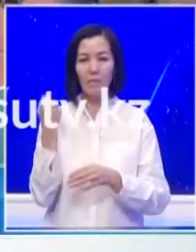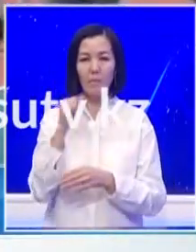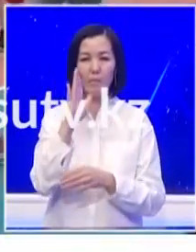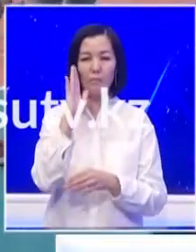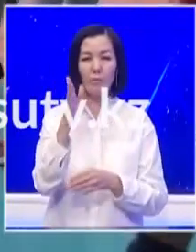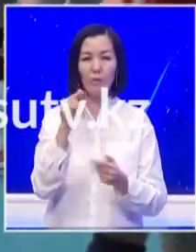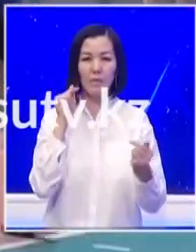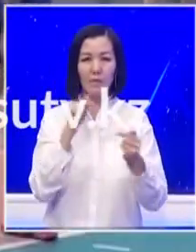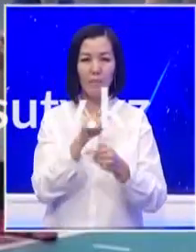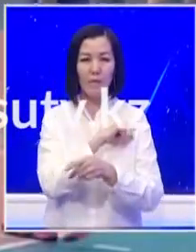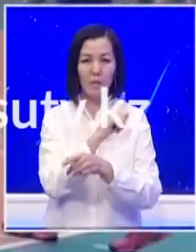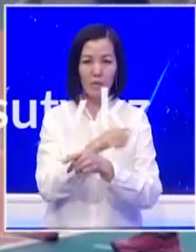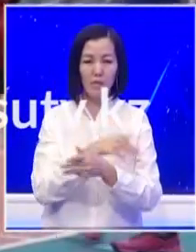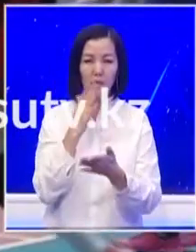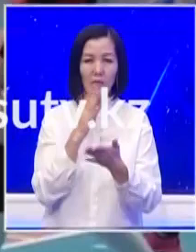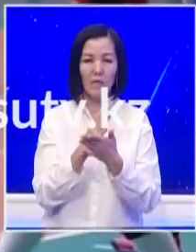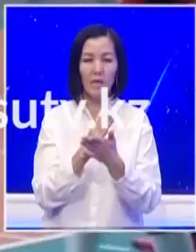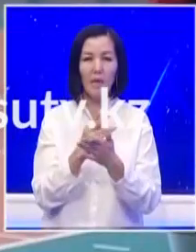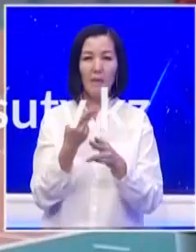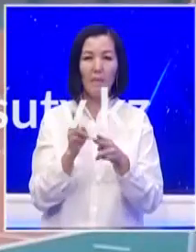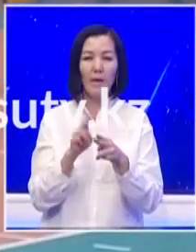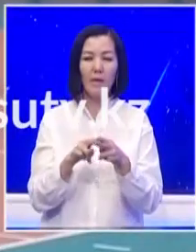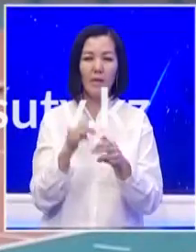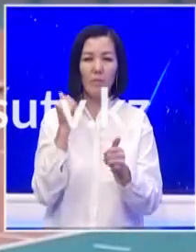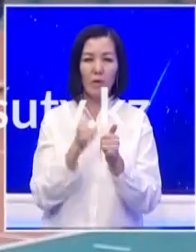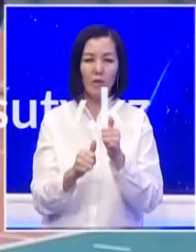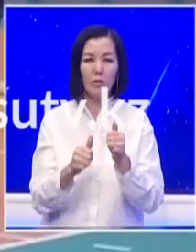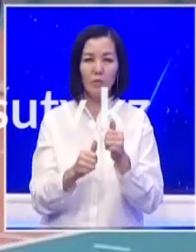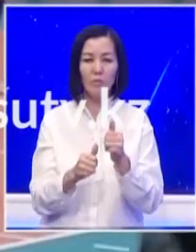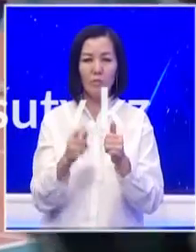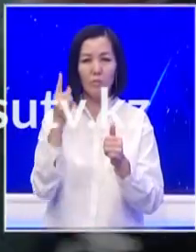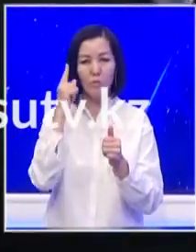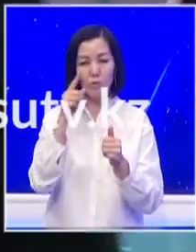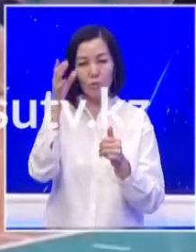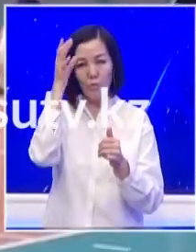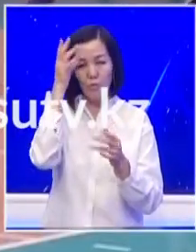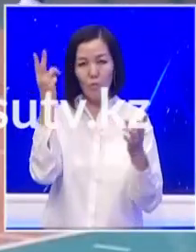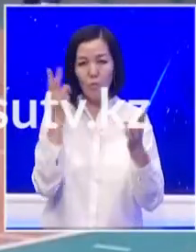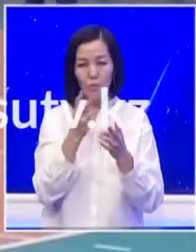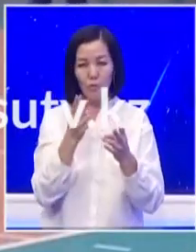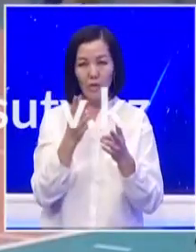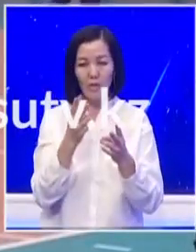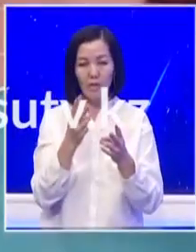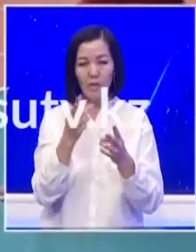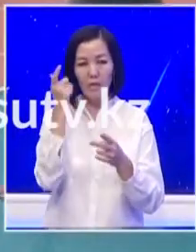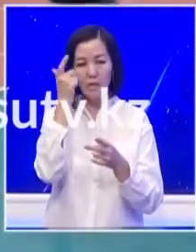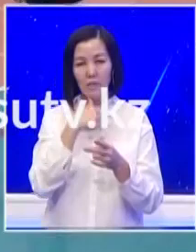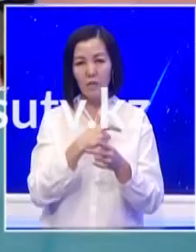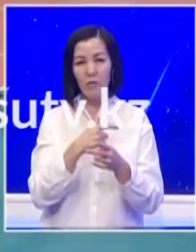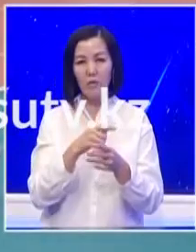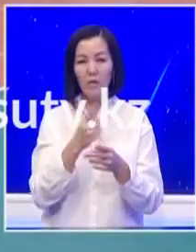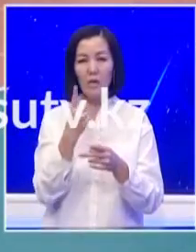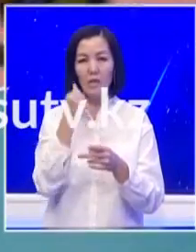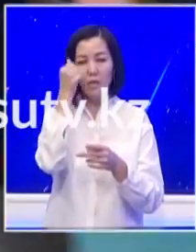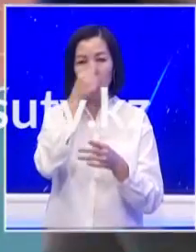и соперники показывают отличную игру, поэтому мы подходим к каждому матчу с умом. Используем разные тактики для разных команд. Еще целый год